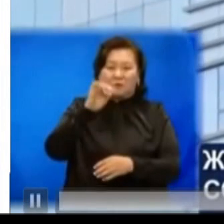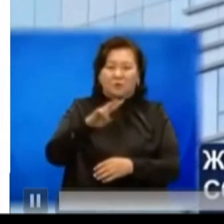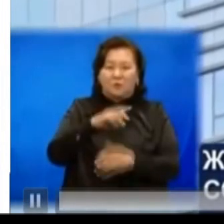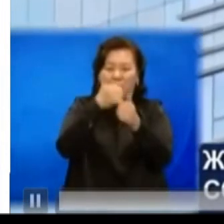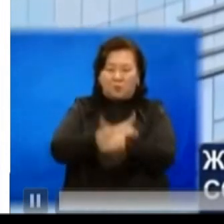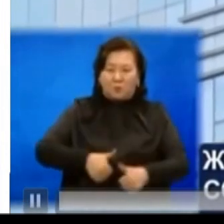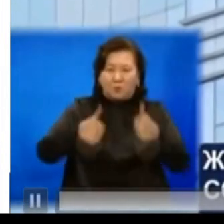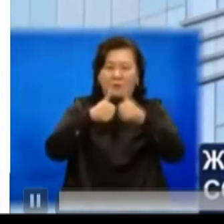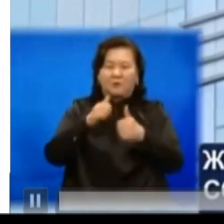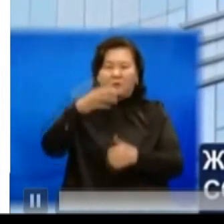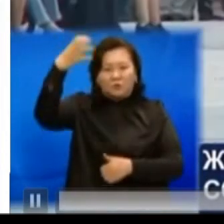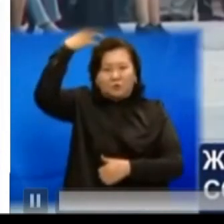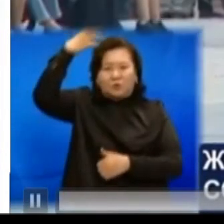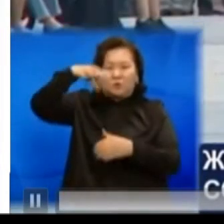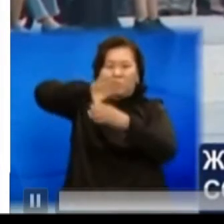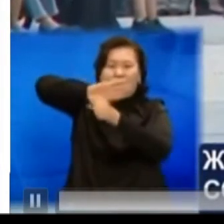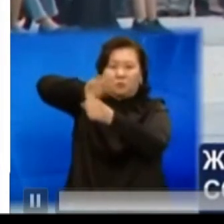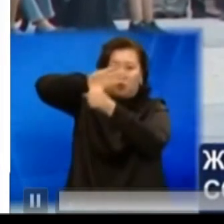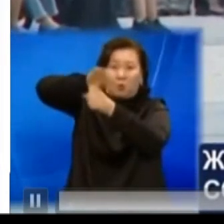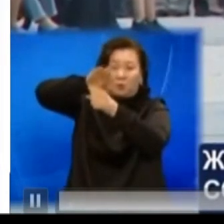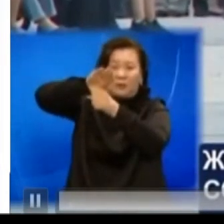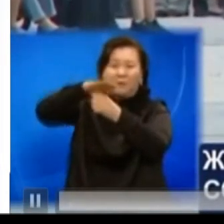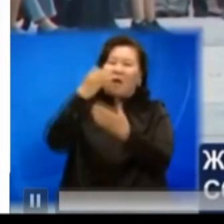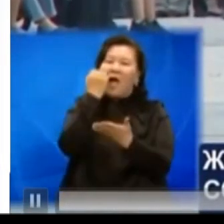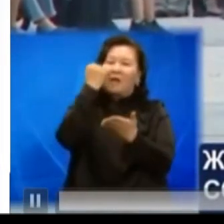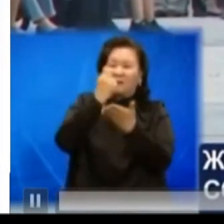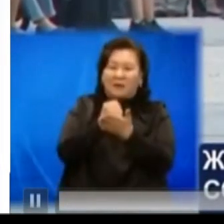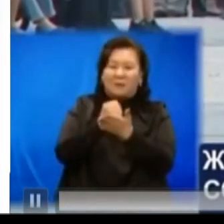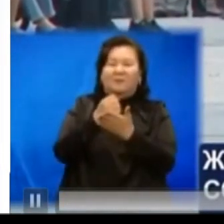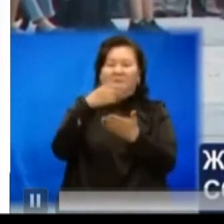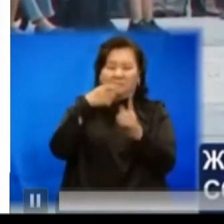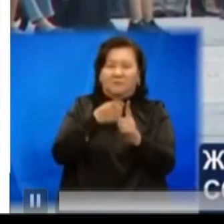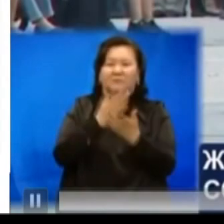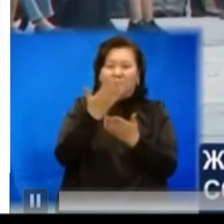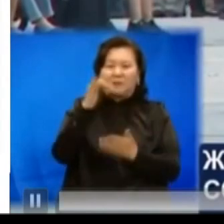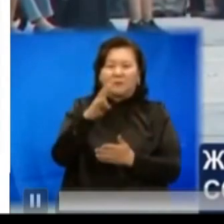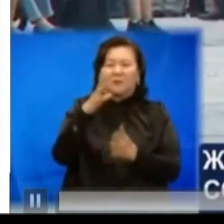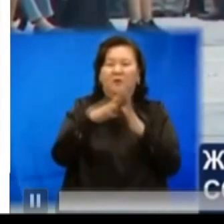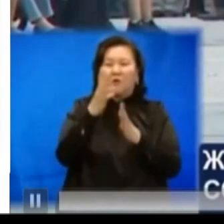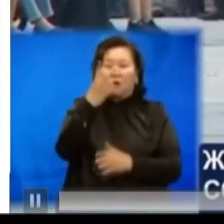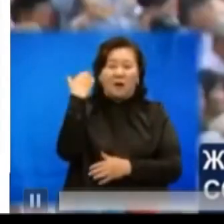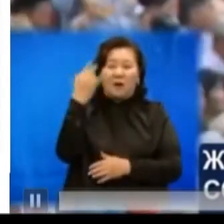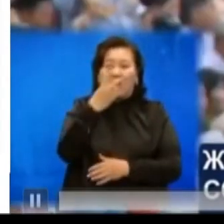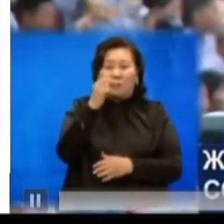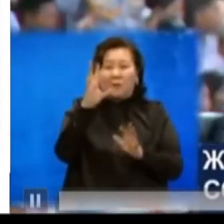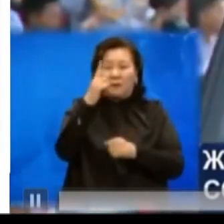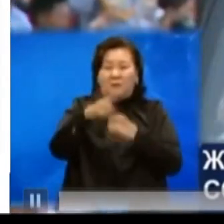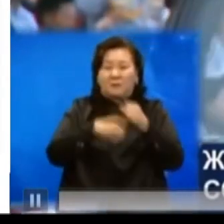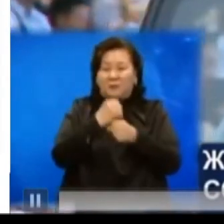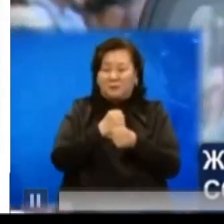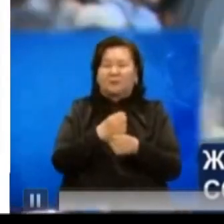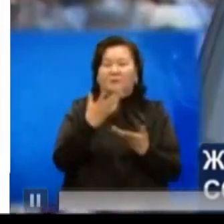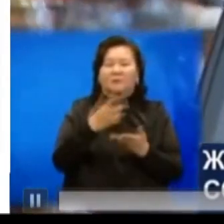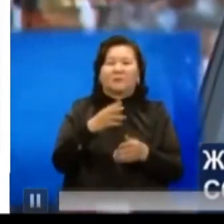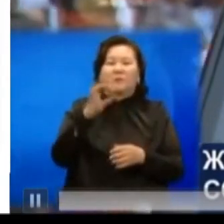байдлын бэлэг тэмдэг нь төрийн сүлд, туг, далбаа, тамга, дуулал, мөн гэж заасан байдаг. Анх 1911 онд үндэсний эрх чөлөөний хувьсгалын дараа